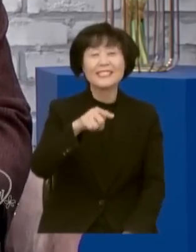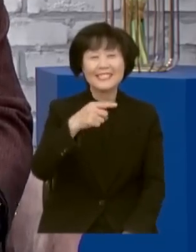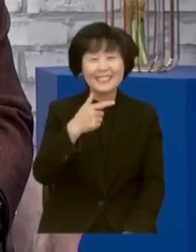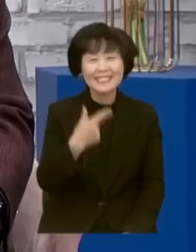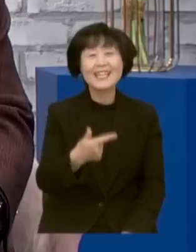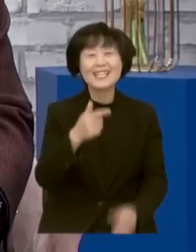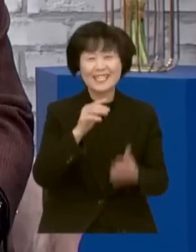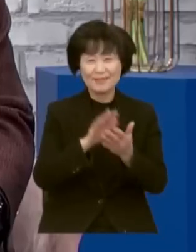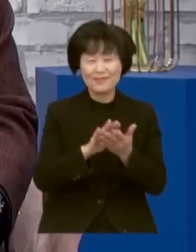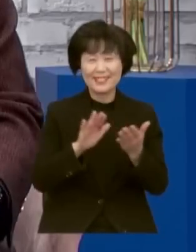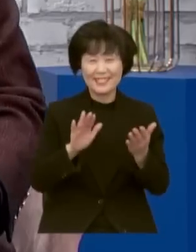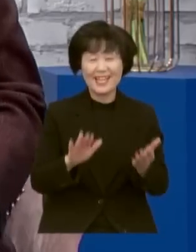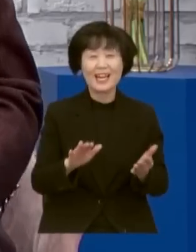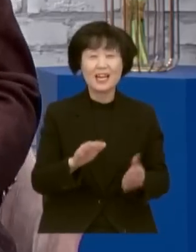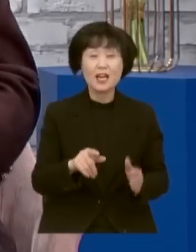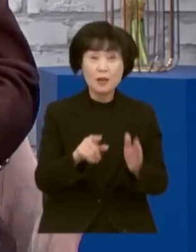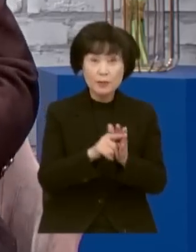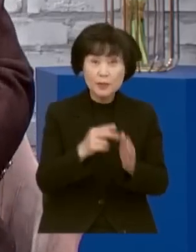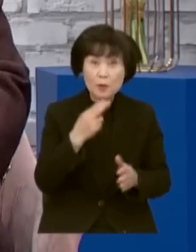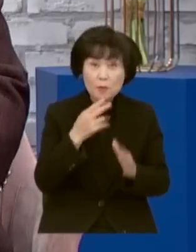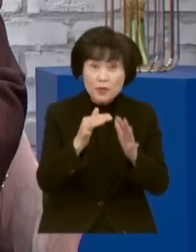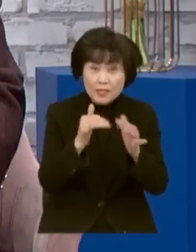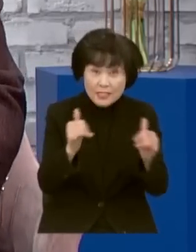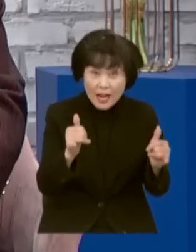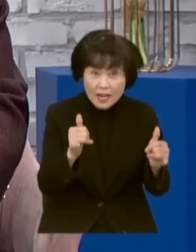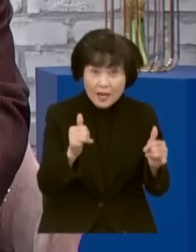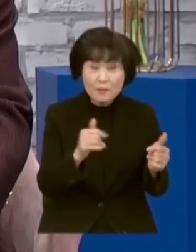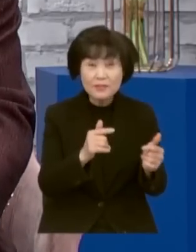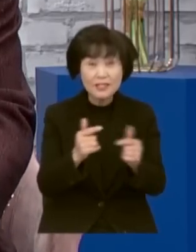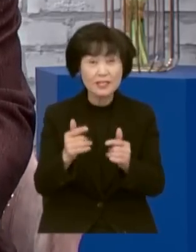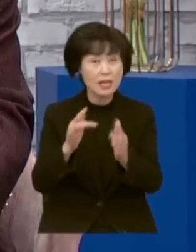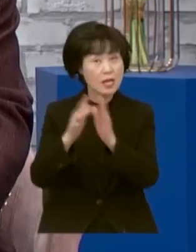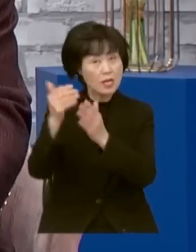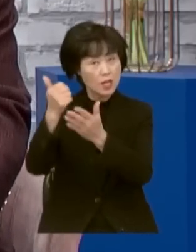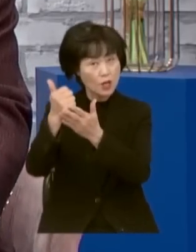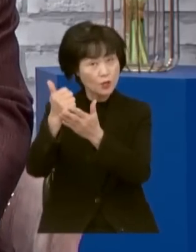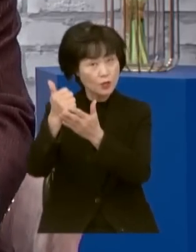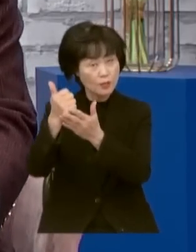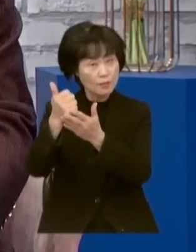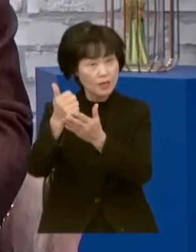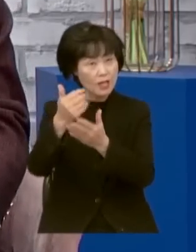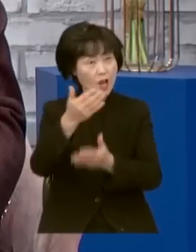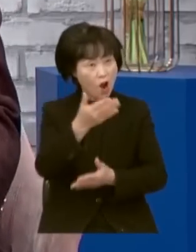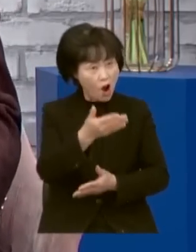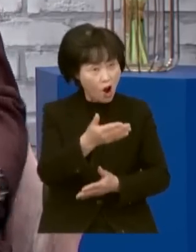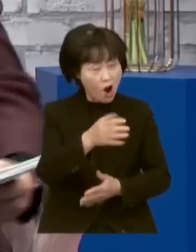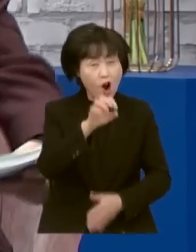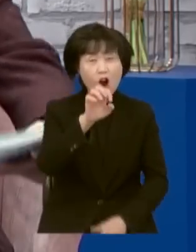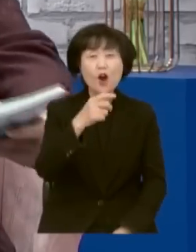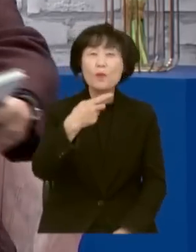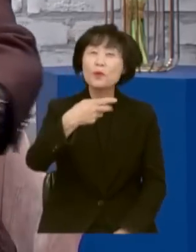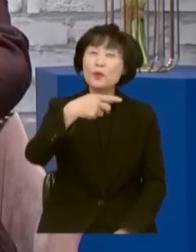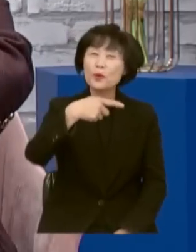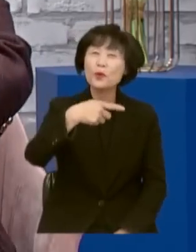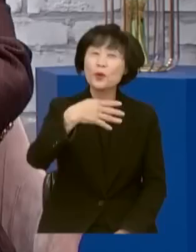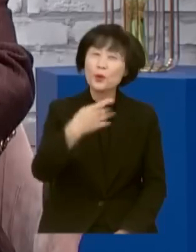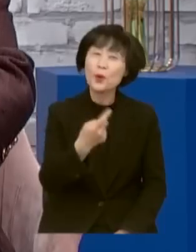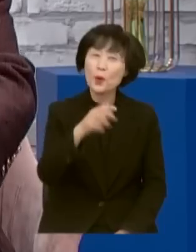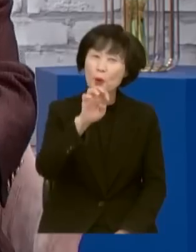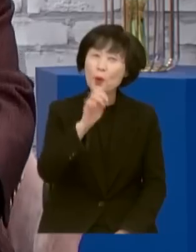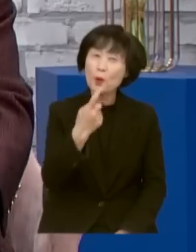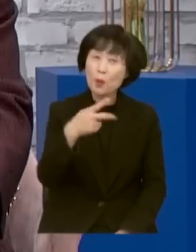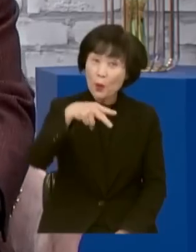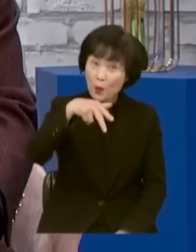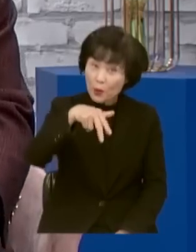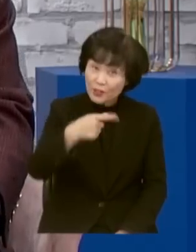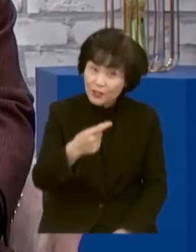안녕하세요. 믿음이 없는 사람에게 이제 예수님이 이렇게 손을 내밀어 주시면서 프로포즈할 때가 있어요. 네네네. 안 결혼하시는